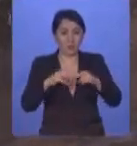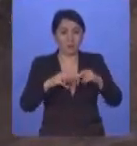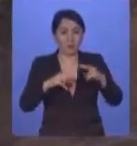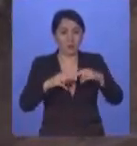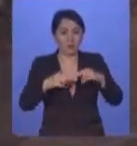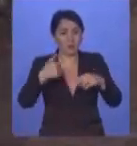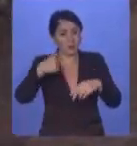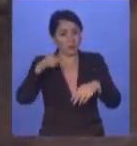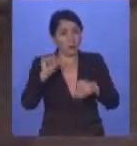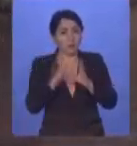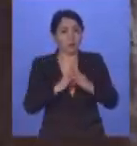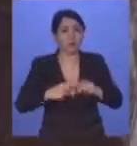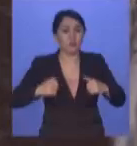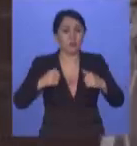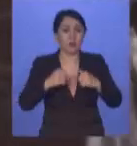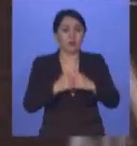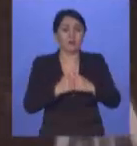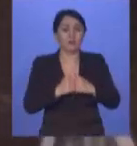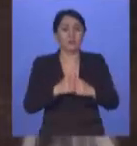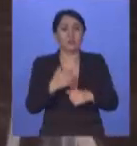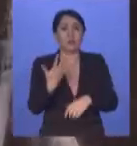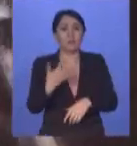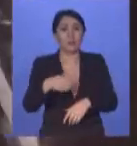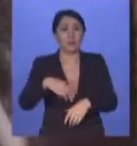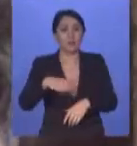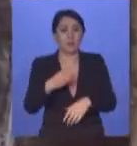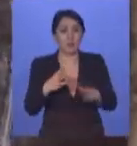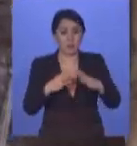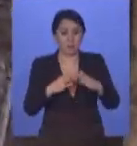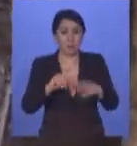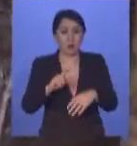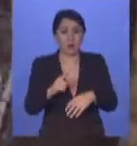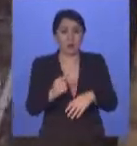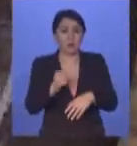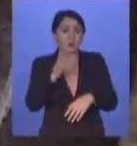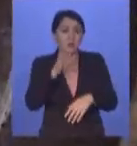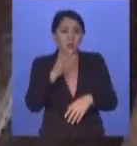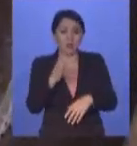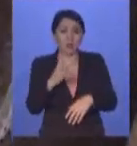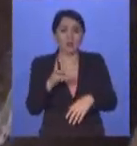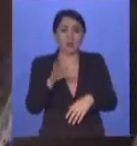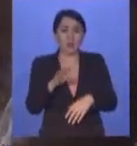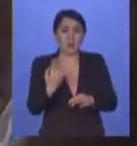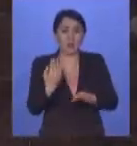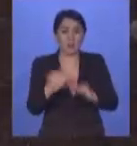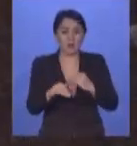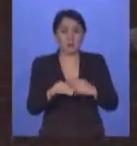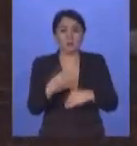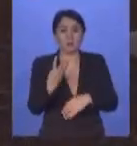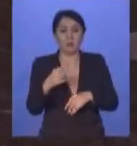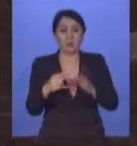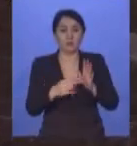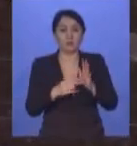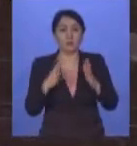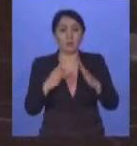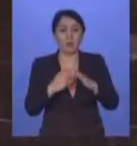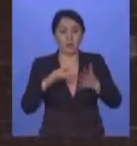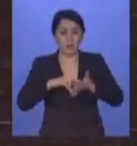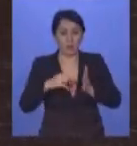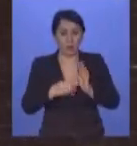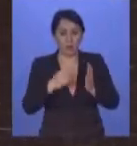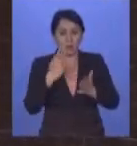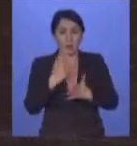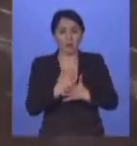Кеше отбасыларға қоныстану үшін 53 баспананың кілті берілді. Маусым айының соңына дейін тағы 47 нысанды тапсыру